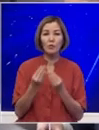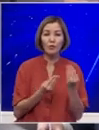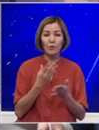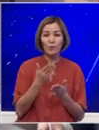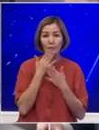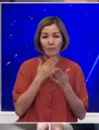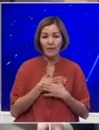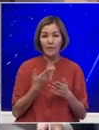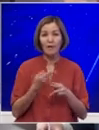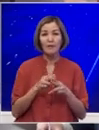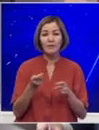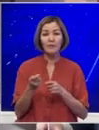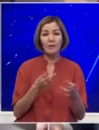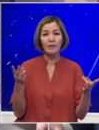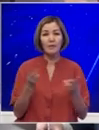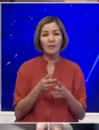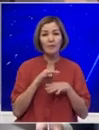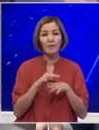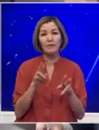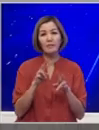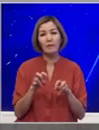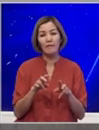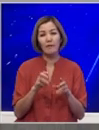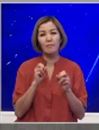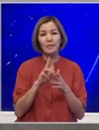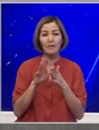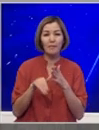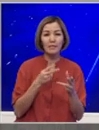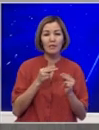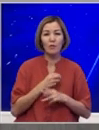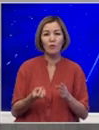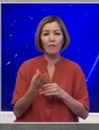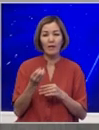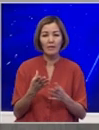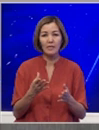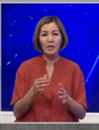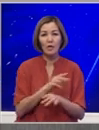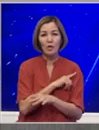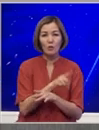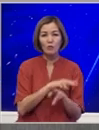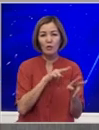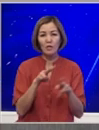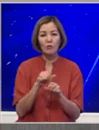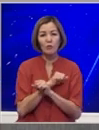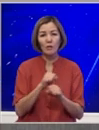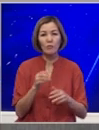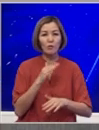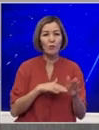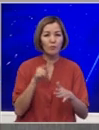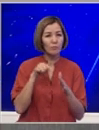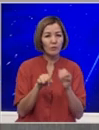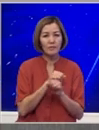поиграть. Поэтому всем акиматам необходимо провести проверку безопасной работы фонтанов, а также усилить контроль и не допускать купания в